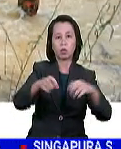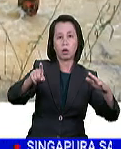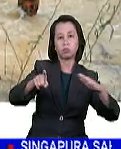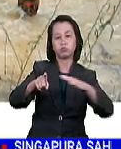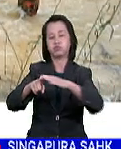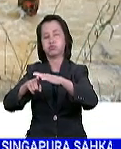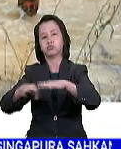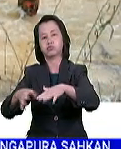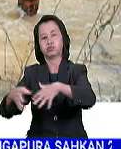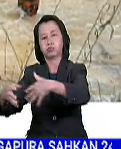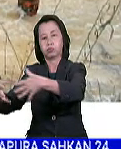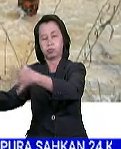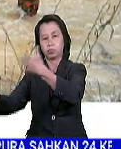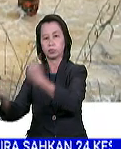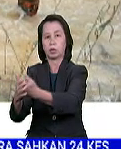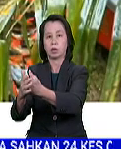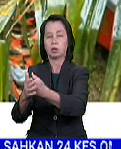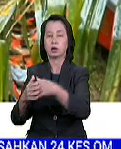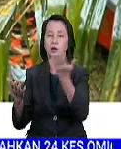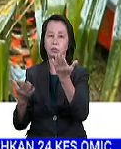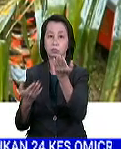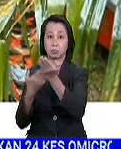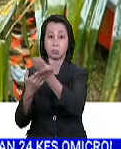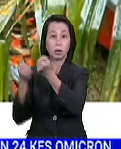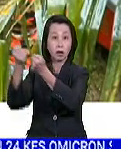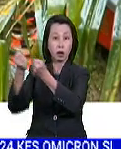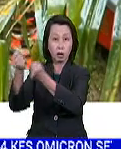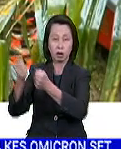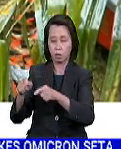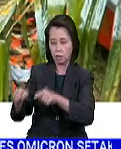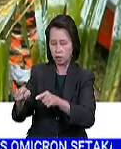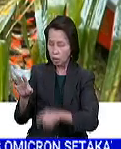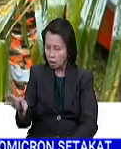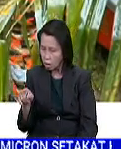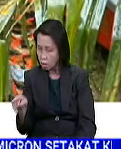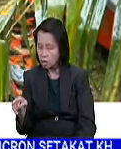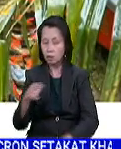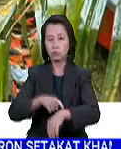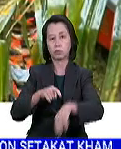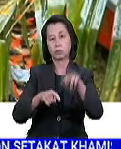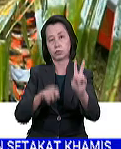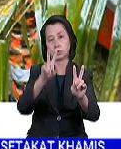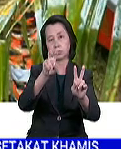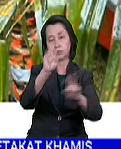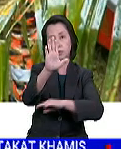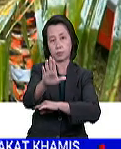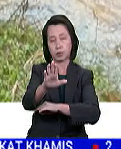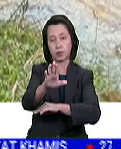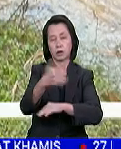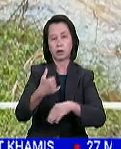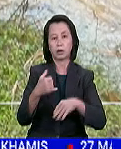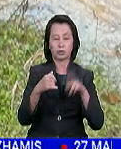motosikalnya hanyut sehingga ke kebun kelapa sawit berhampiran. Mayat mangsa dijumpai sekitar 2.20 petang,